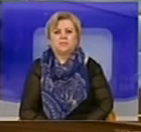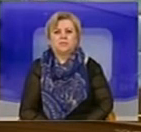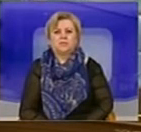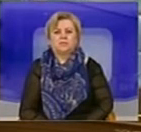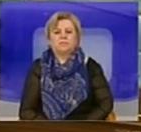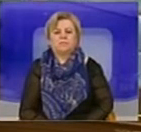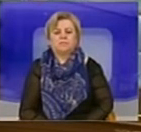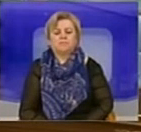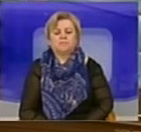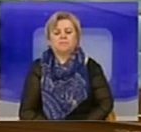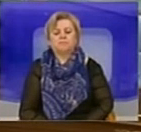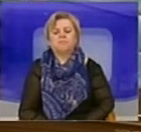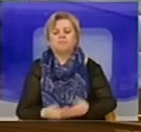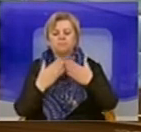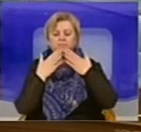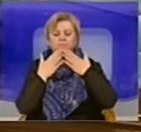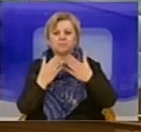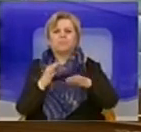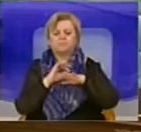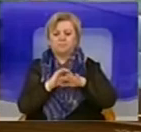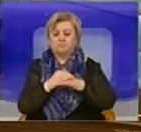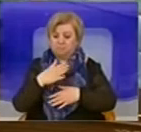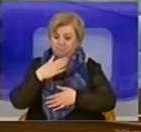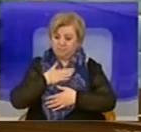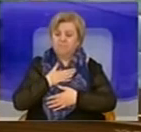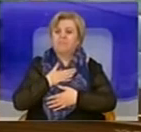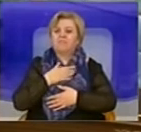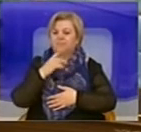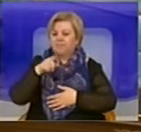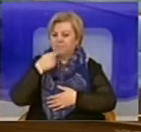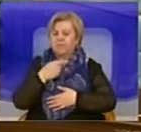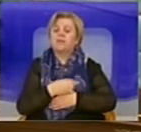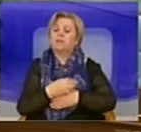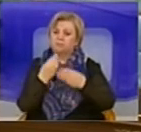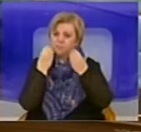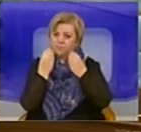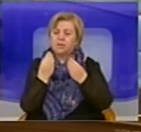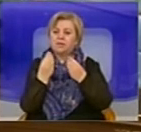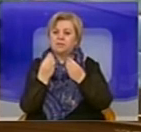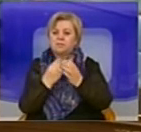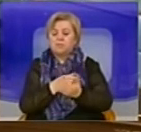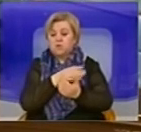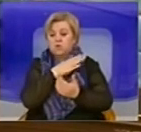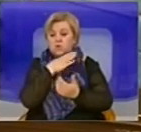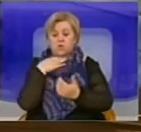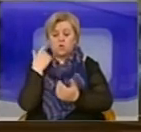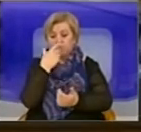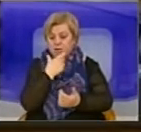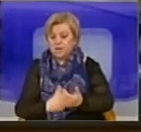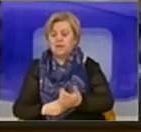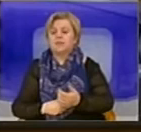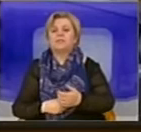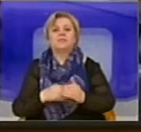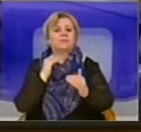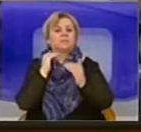Faleminderit e nderuara kryesuese, edhe mua më duhet ta them që më vjen mirë që më në fund mas shumë mandateve parimi i